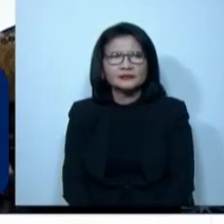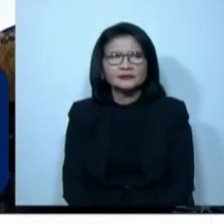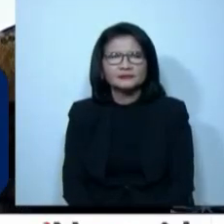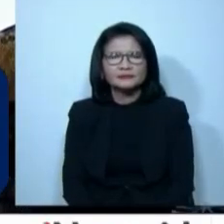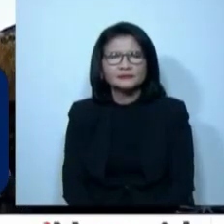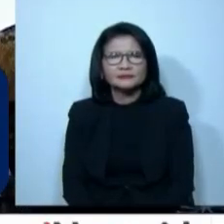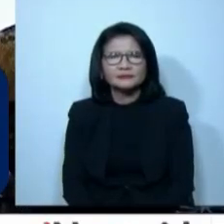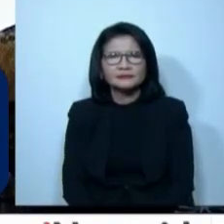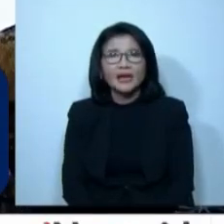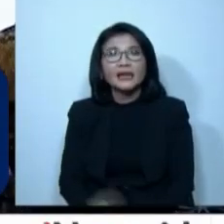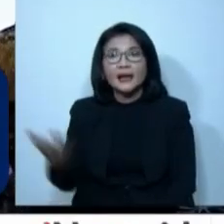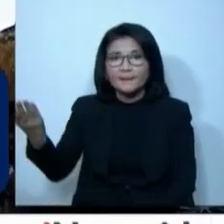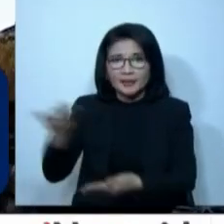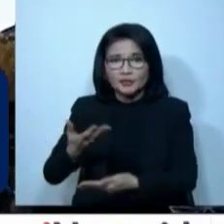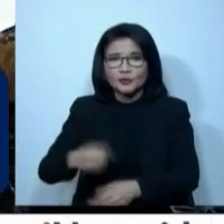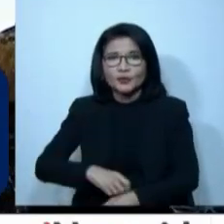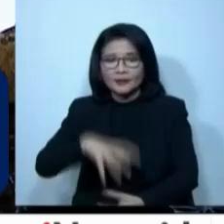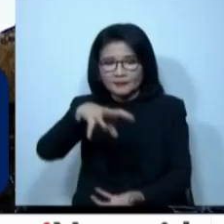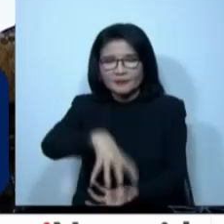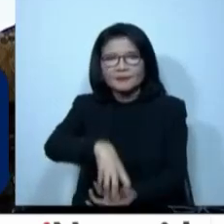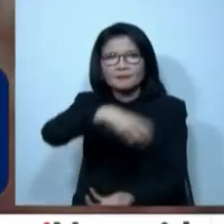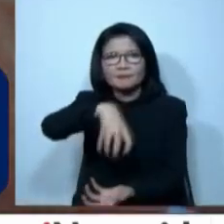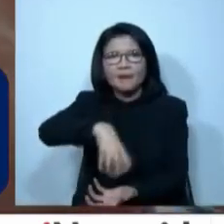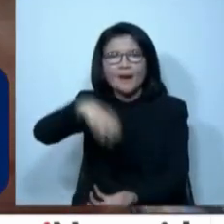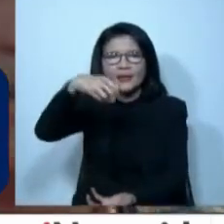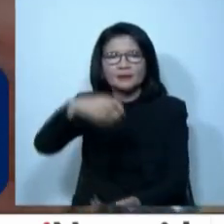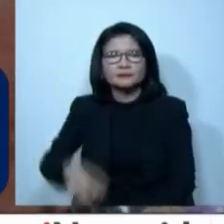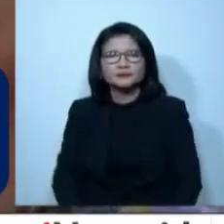kirul Fahmi untuk mengambil pertanyaan di